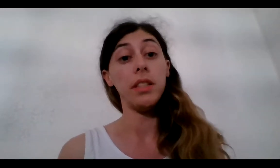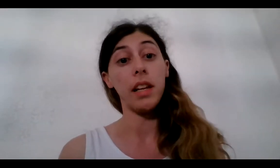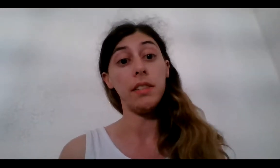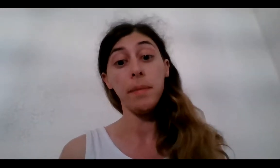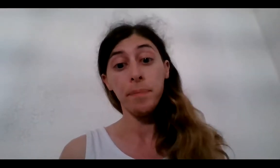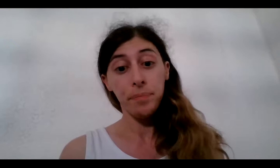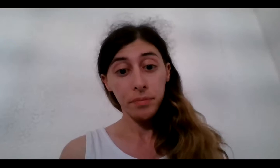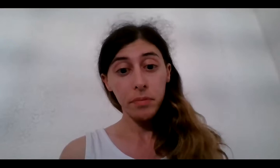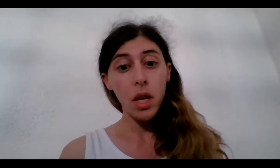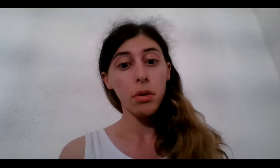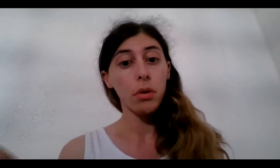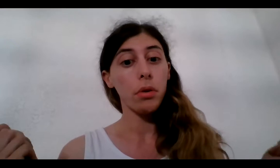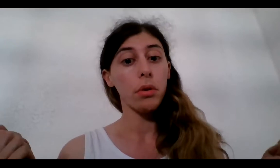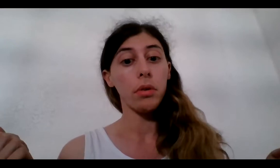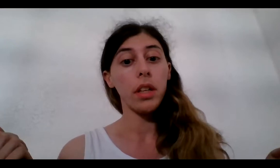transitions médicalisées.